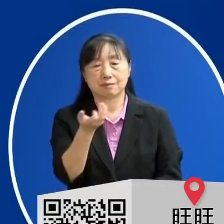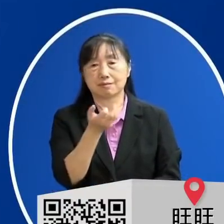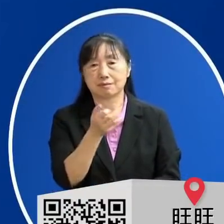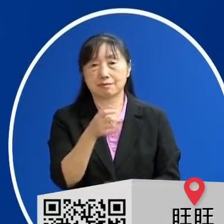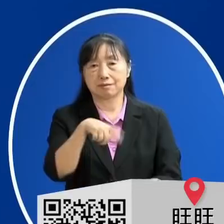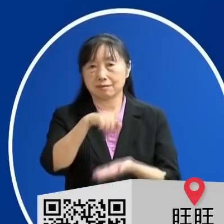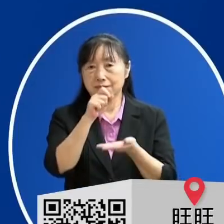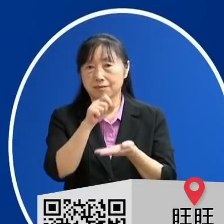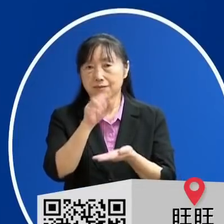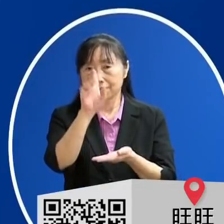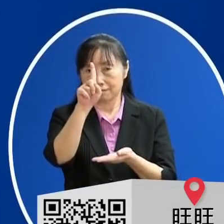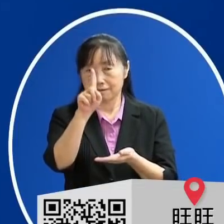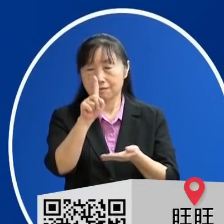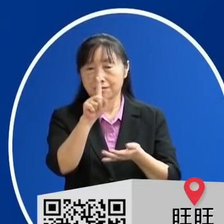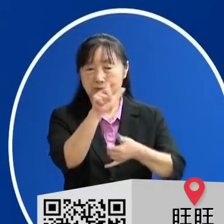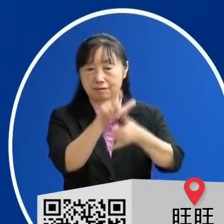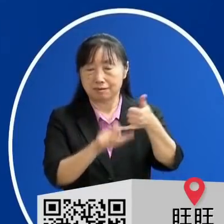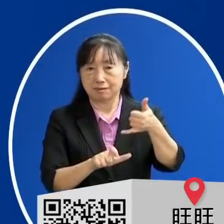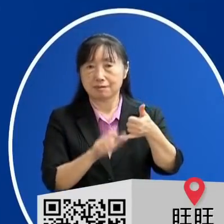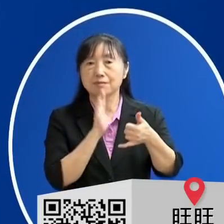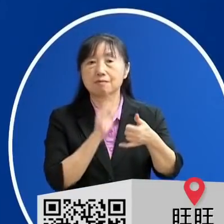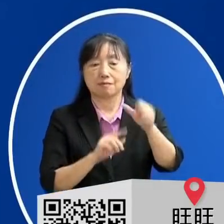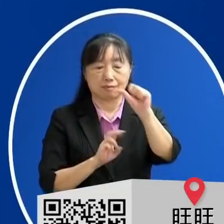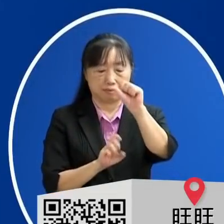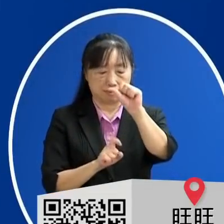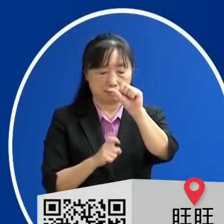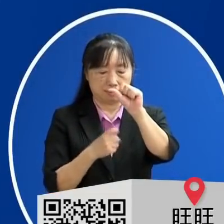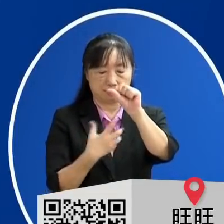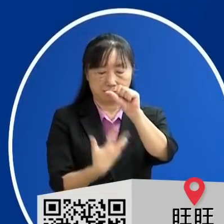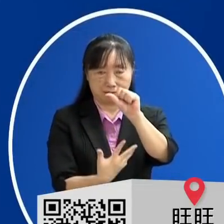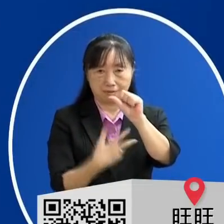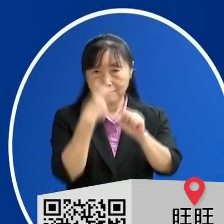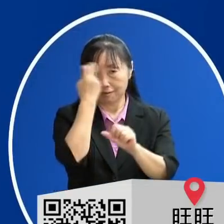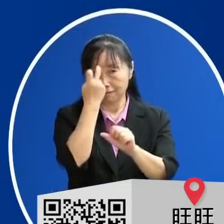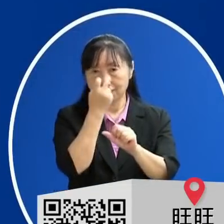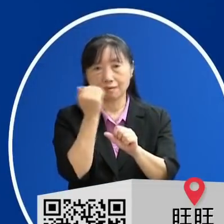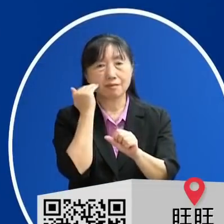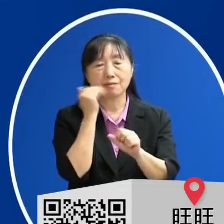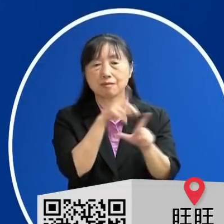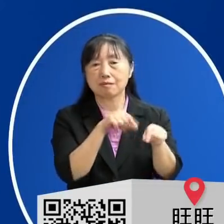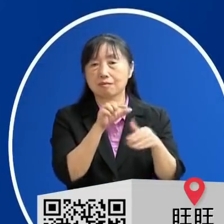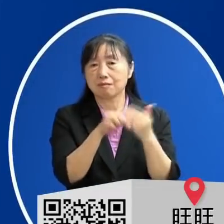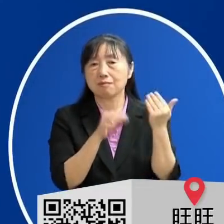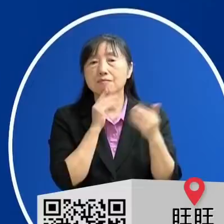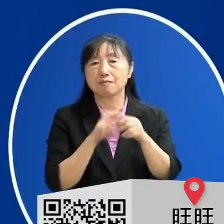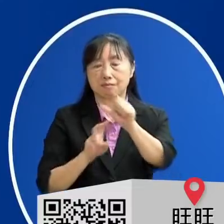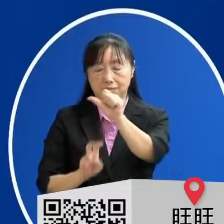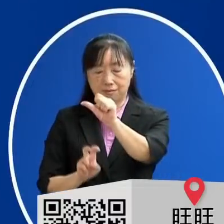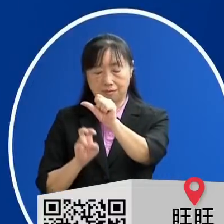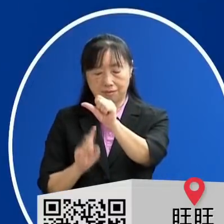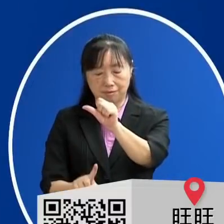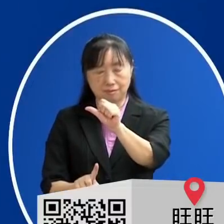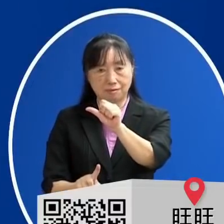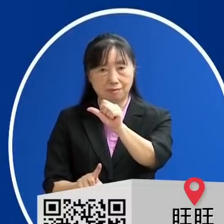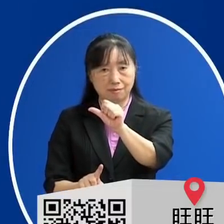位民众他在18号采检了，那如果依这个规定，他应该21号